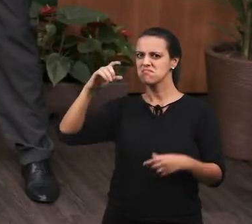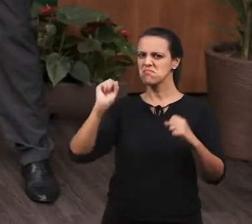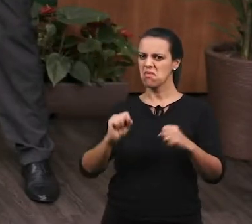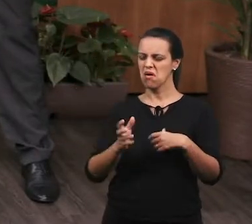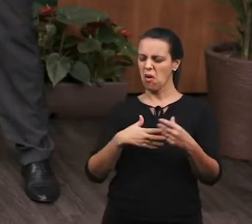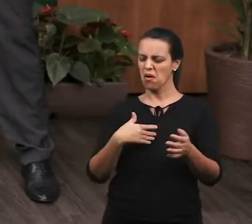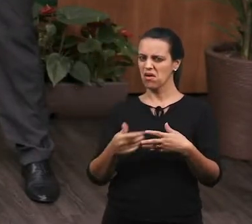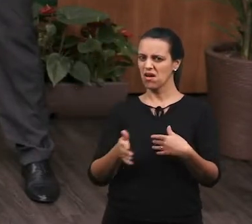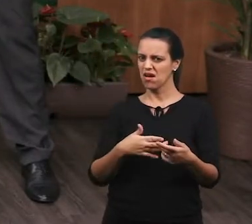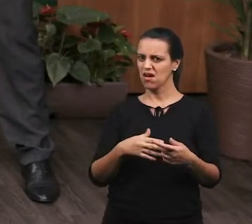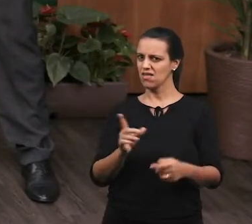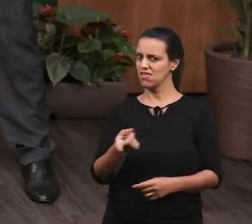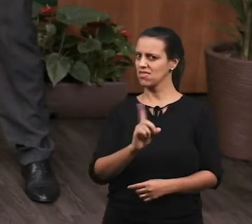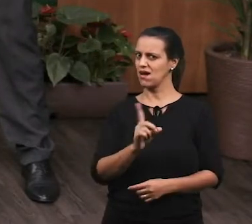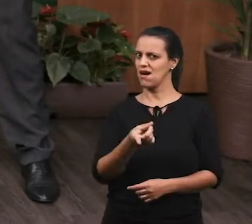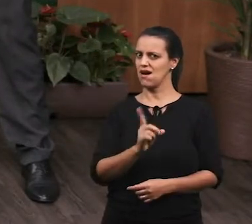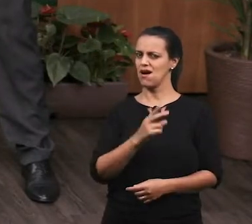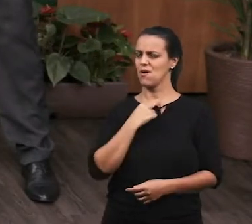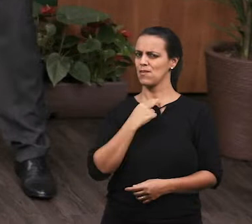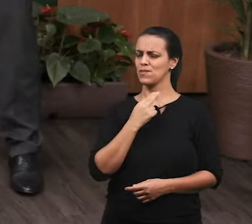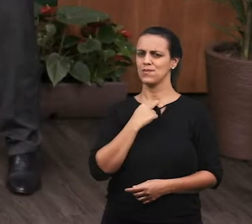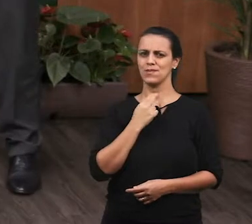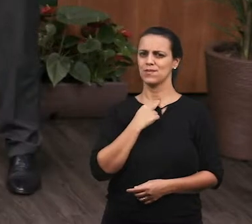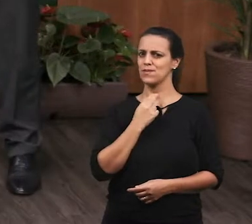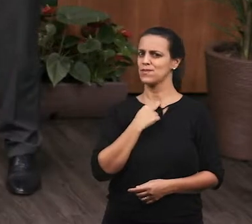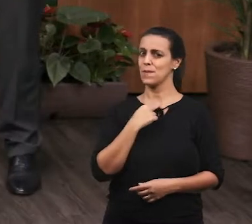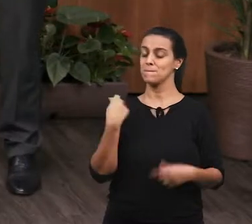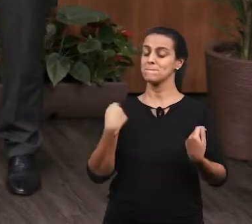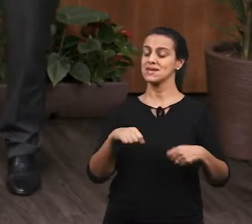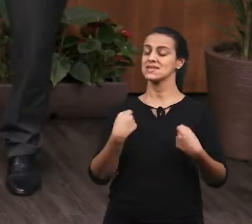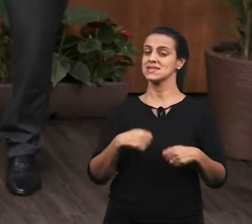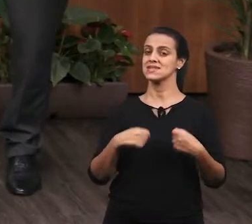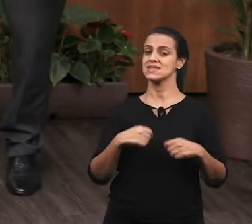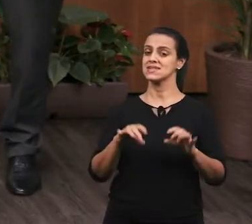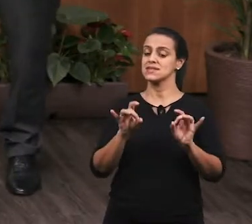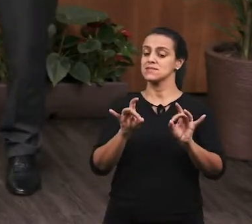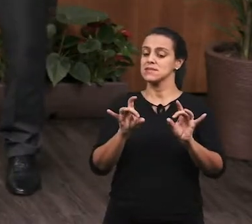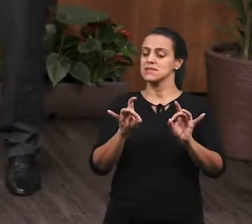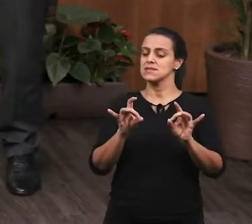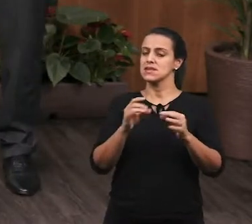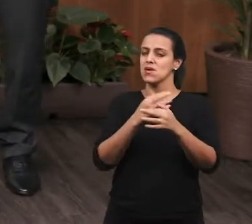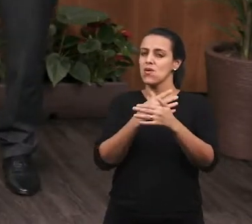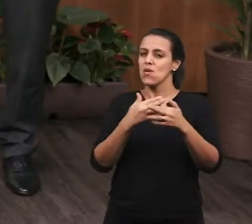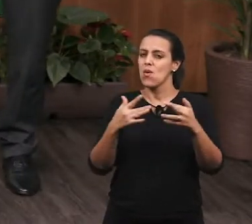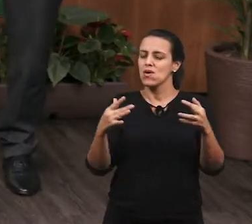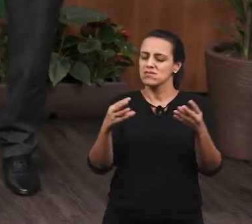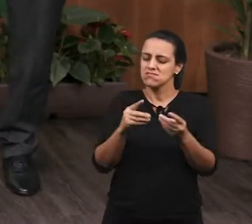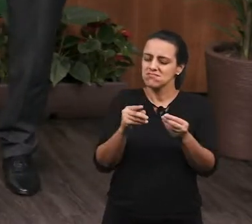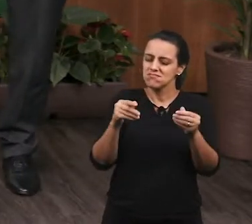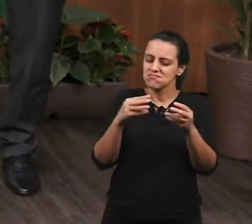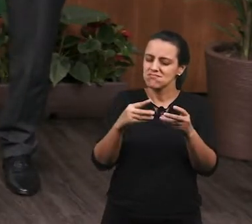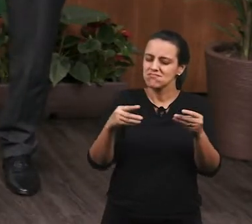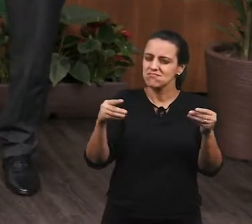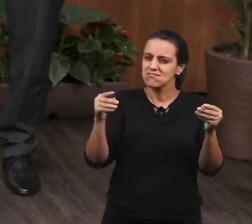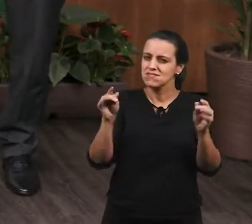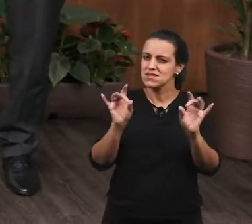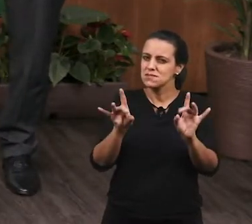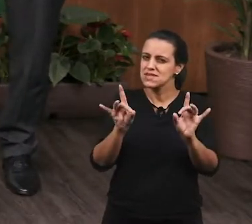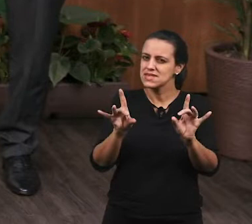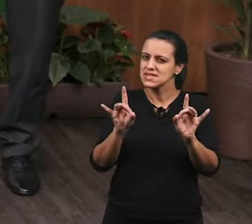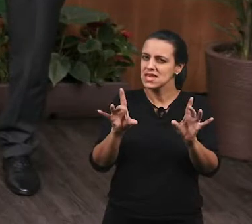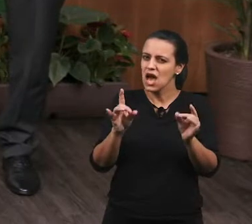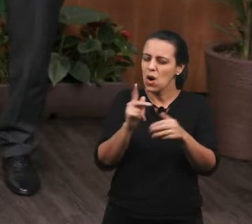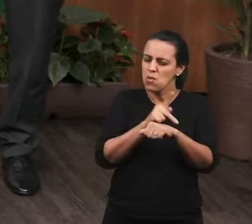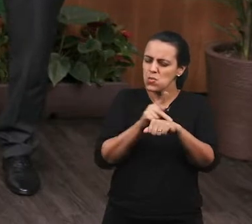не могло быть каким-либо любым. Бог открыл, чтобы это были специфические